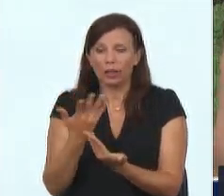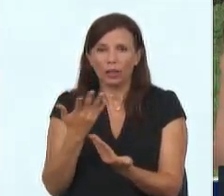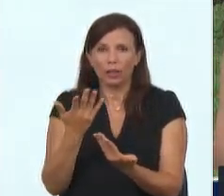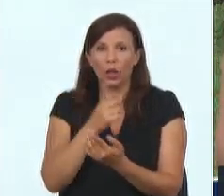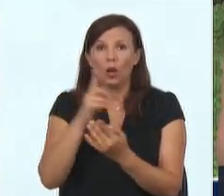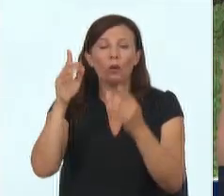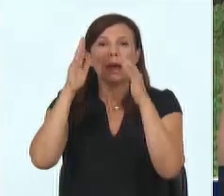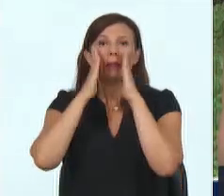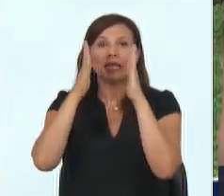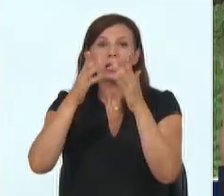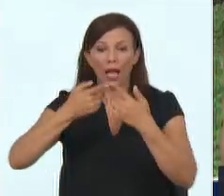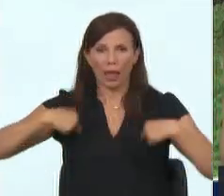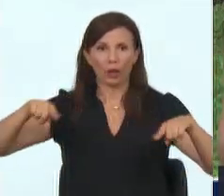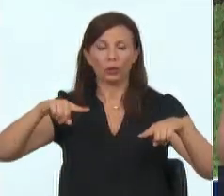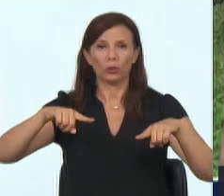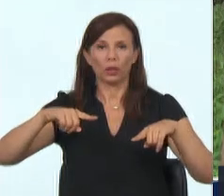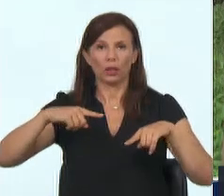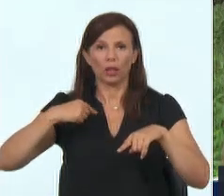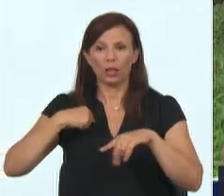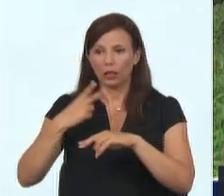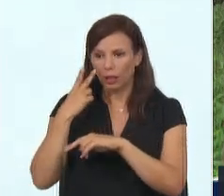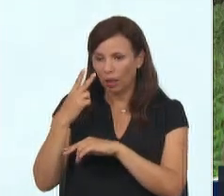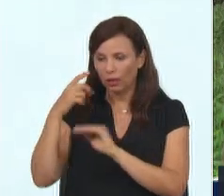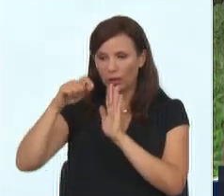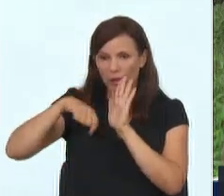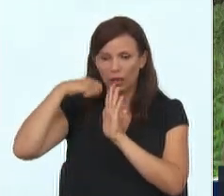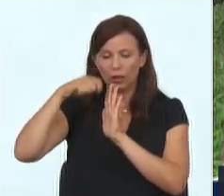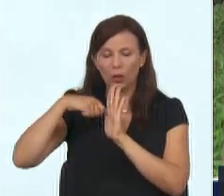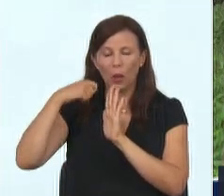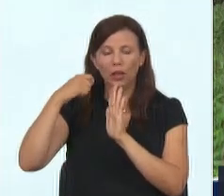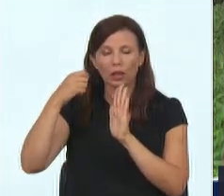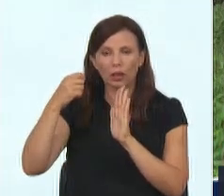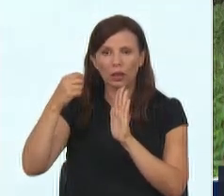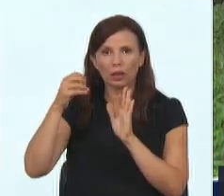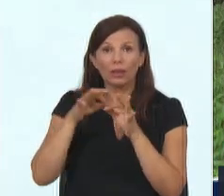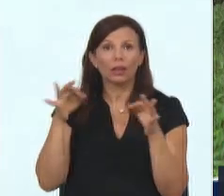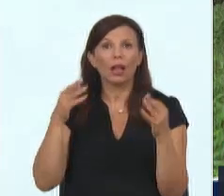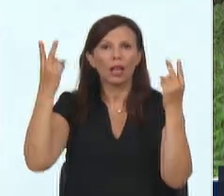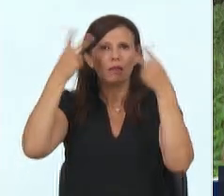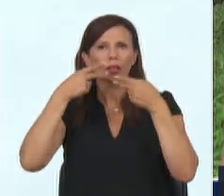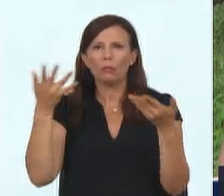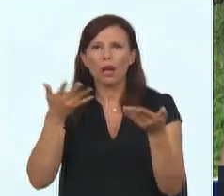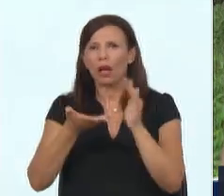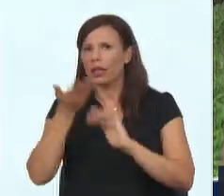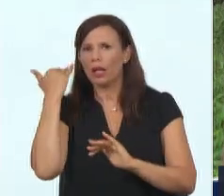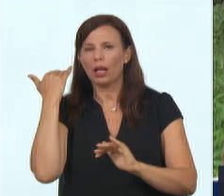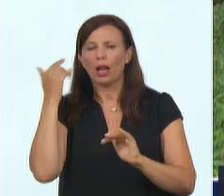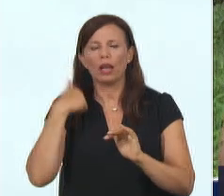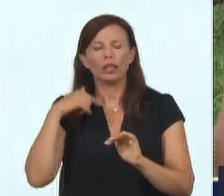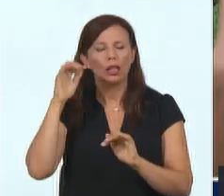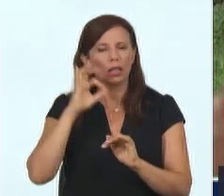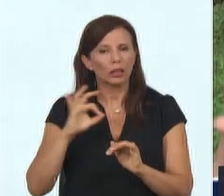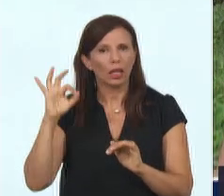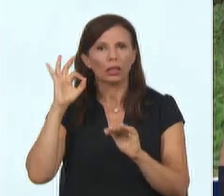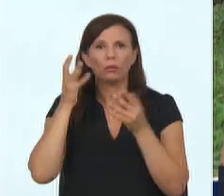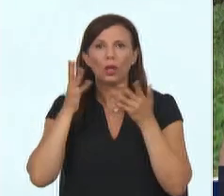אני לא מאמינה שזה אנחנו. אני כאילו, רק כשראיתי את הסרטון, התחלתי להבין מה היה שם. אני עדיין